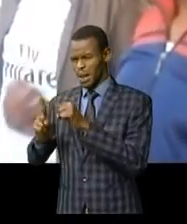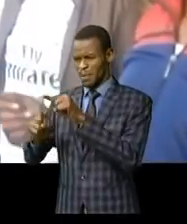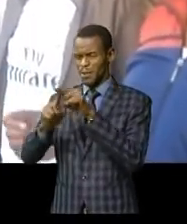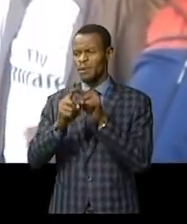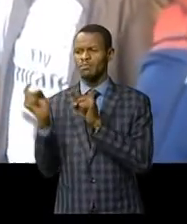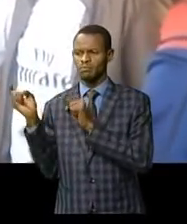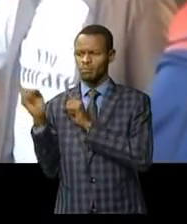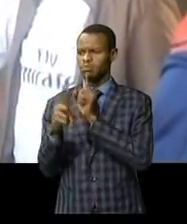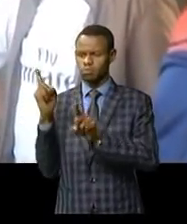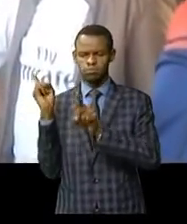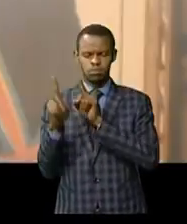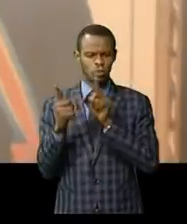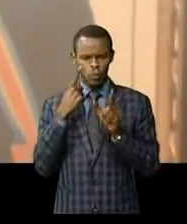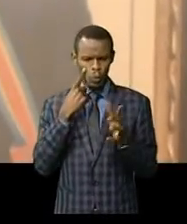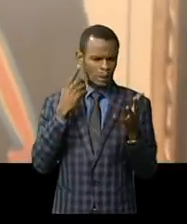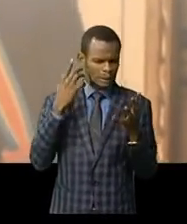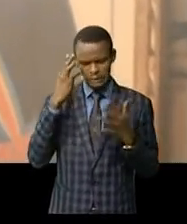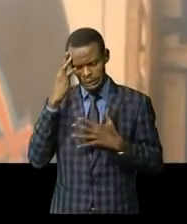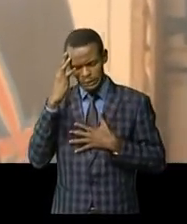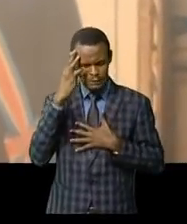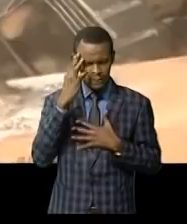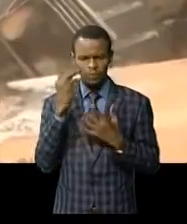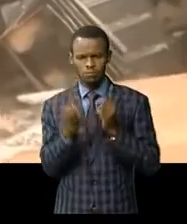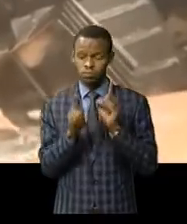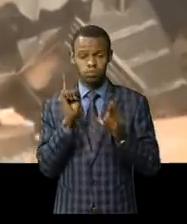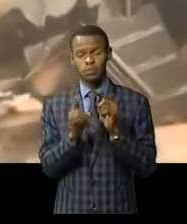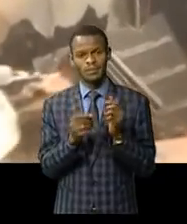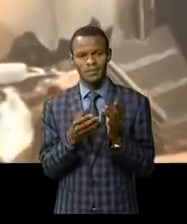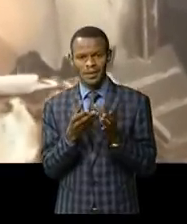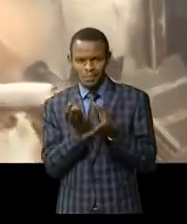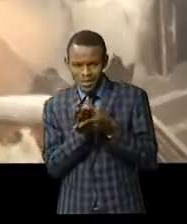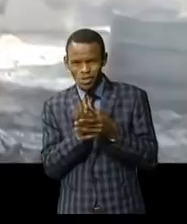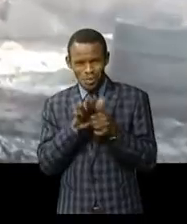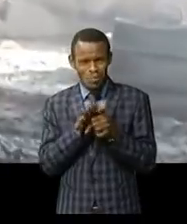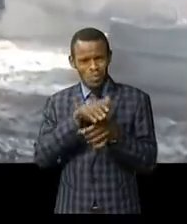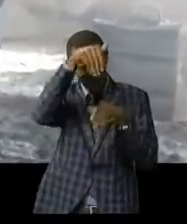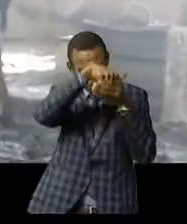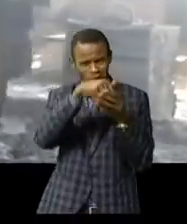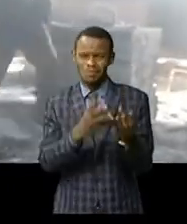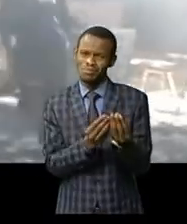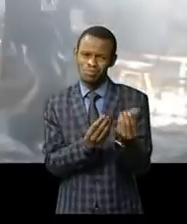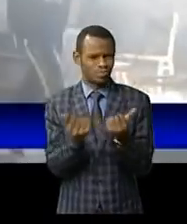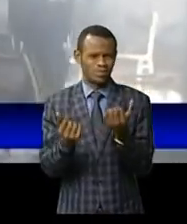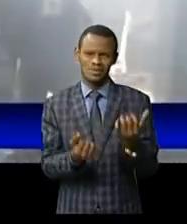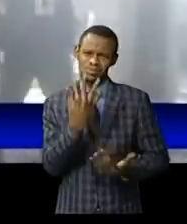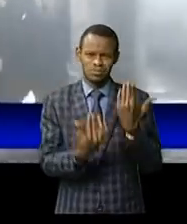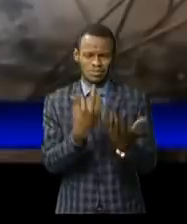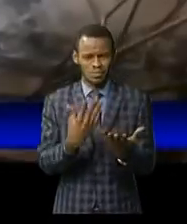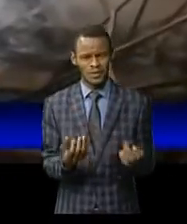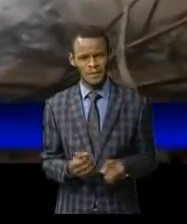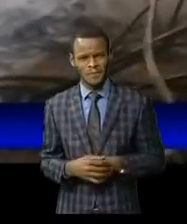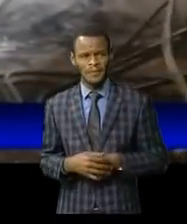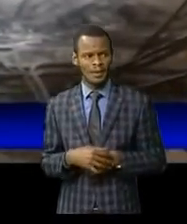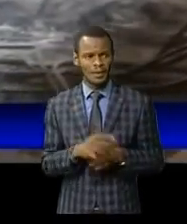autres, les centres de capture des passeports biométriques, certains médias privés évrandant les bâtiments frappés par le sinistre,